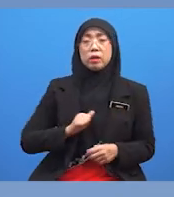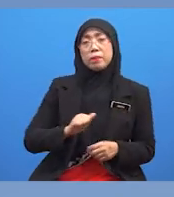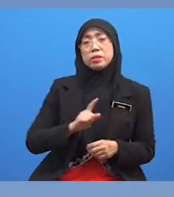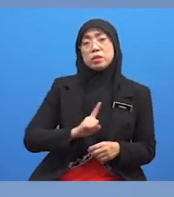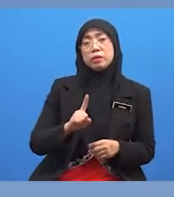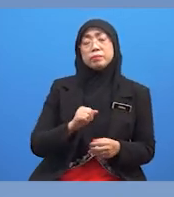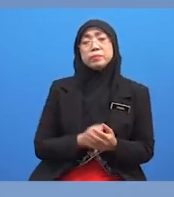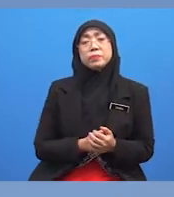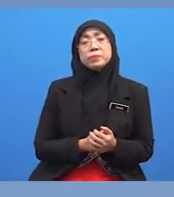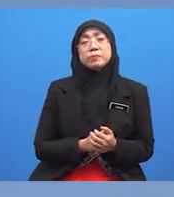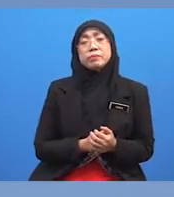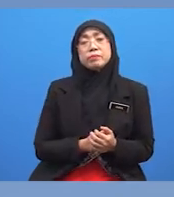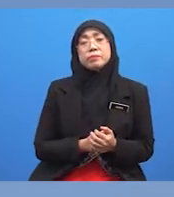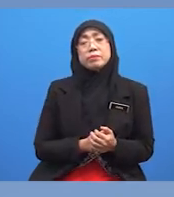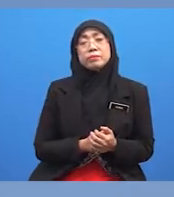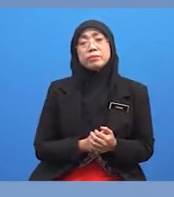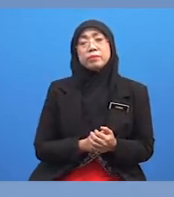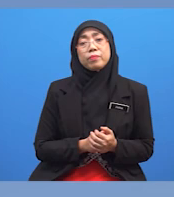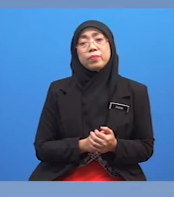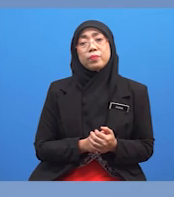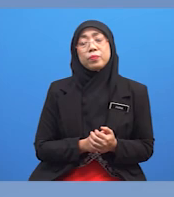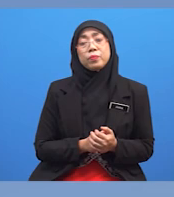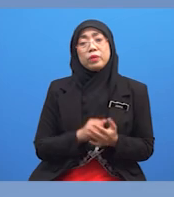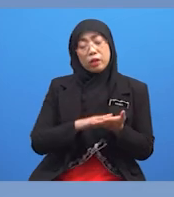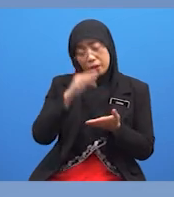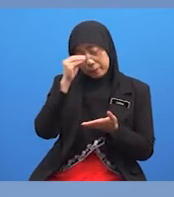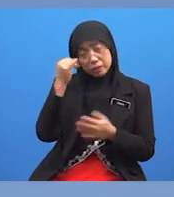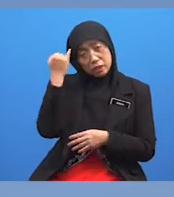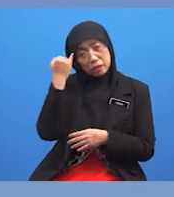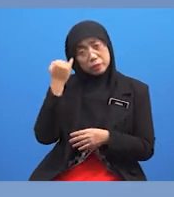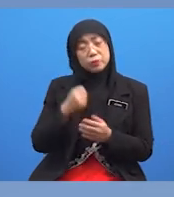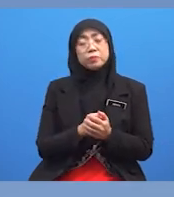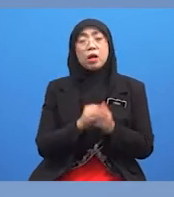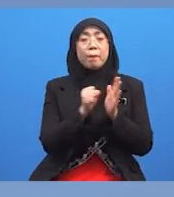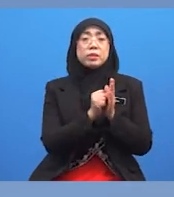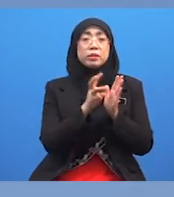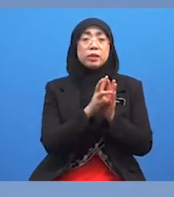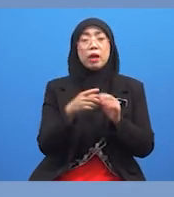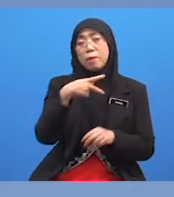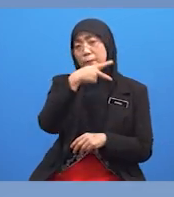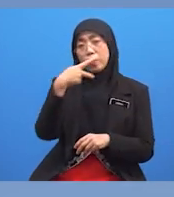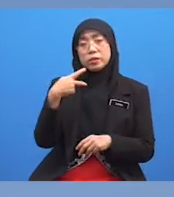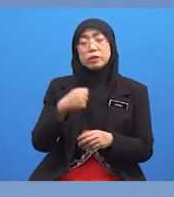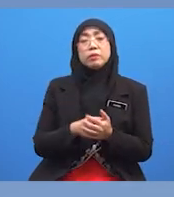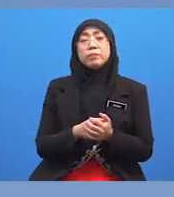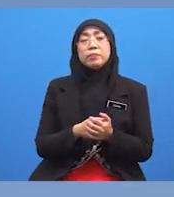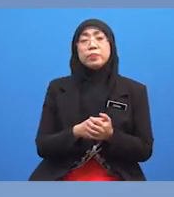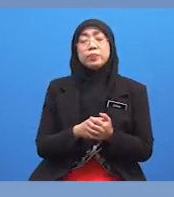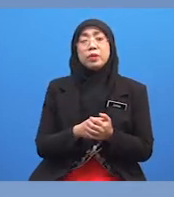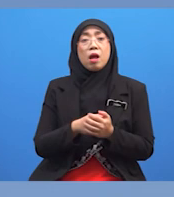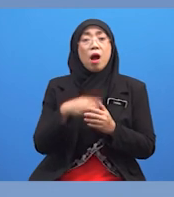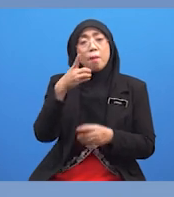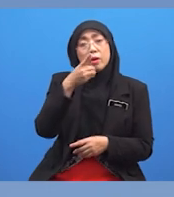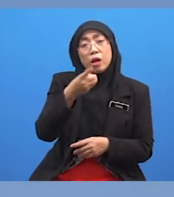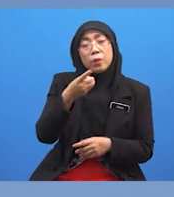tersebut ialah menuntut ilmu, berzikir, berpuasa, berdakwah,